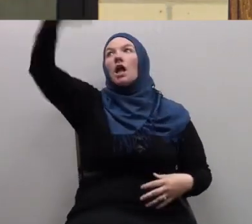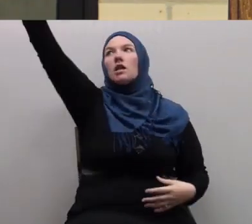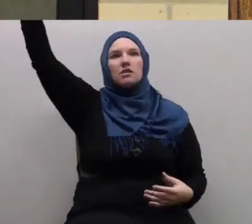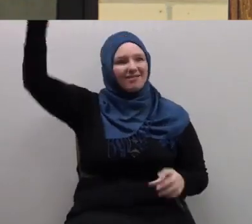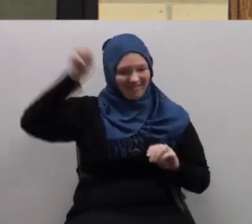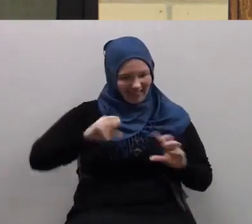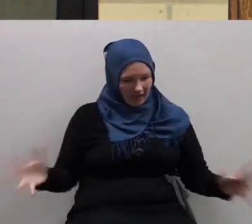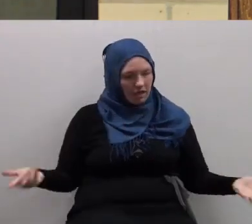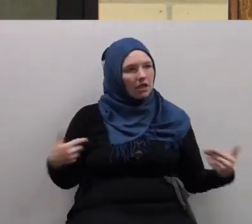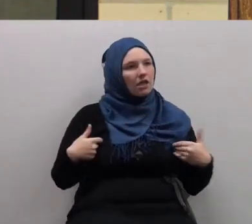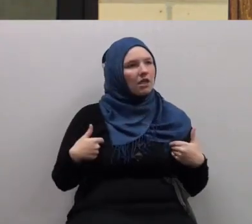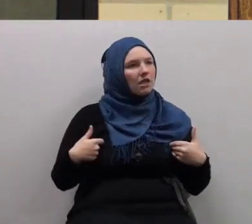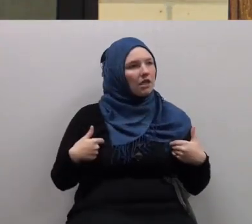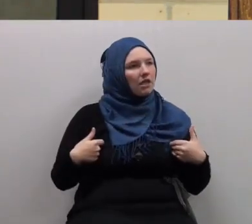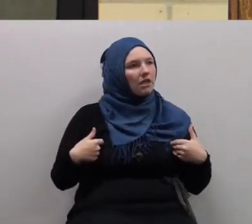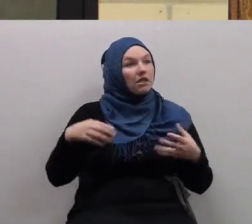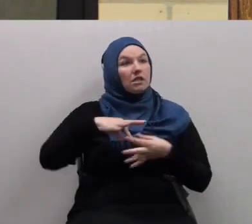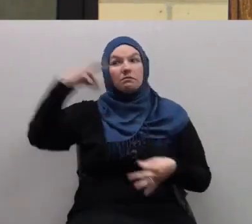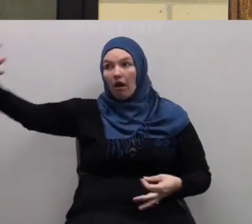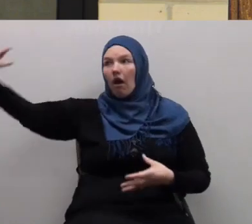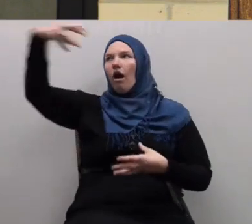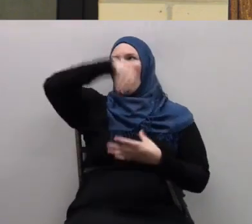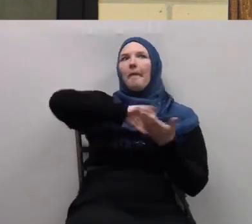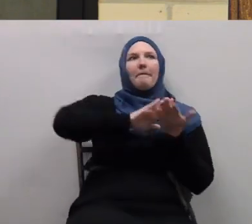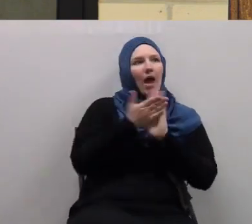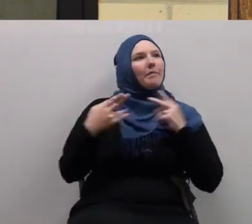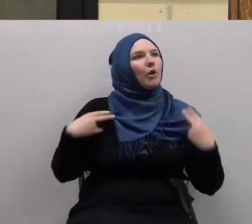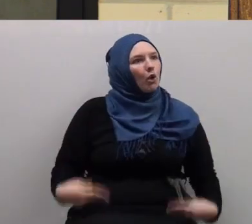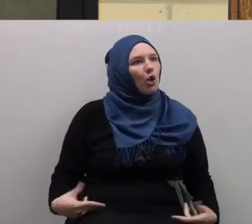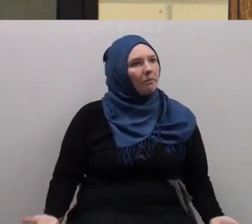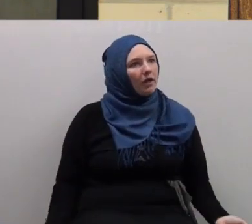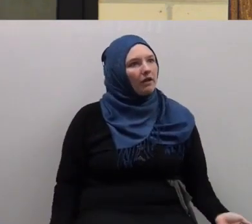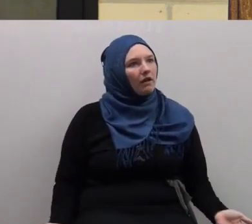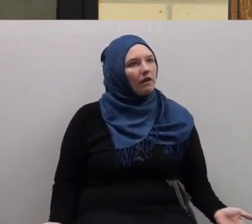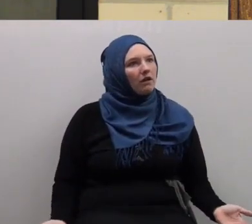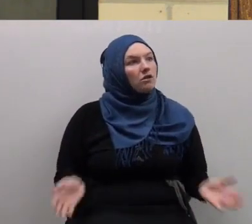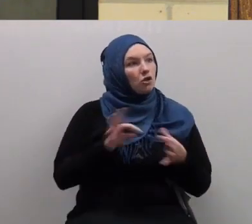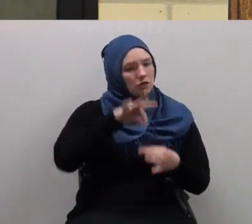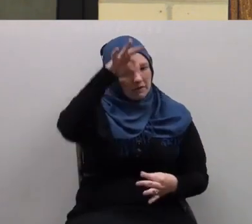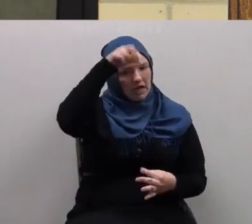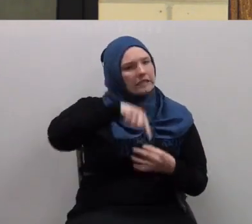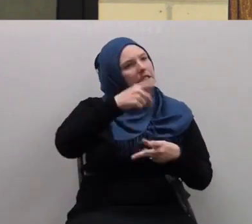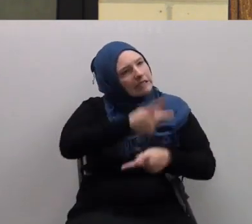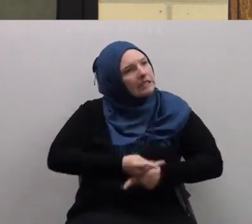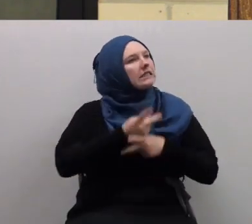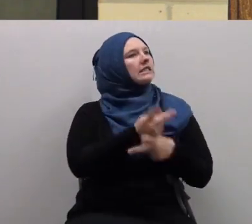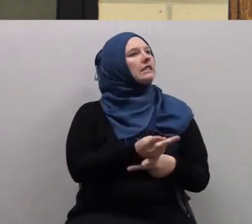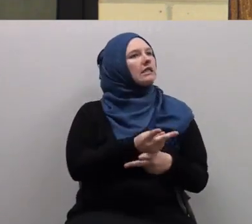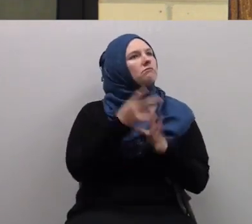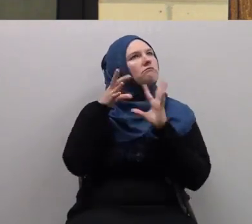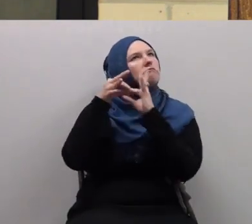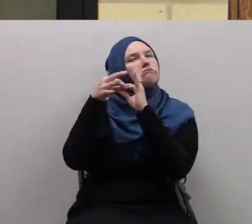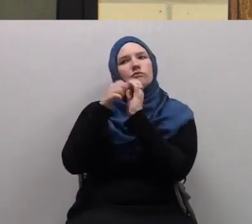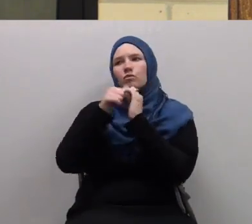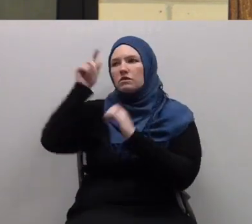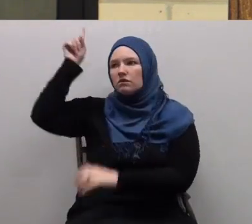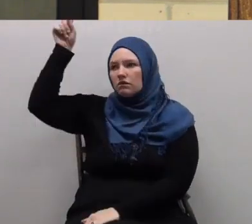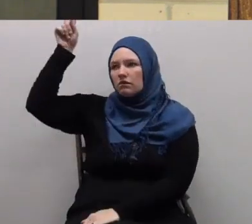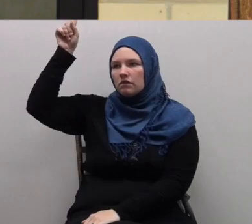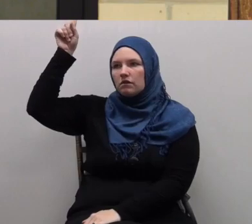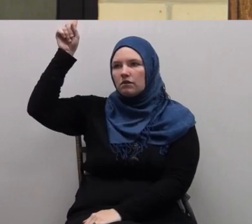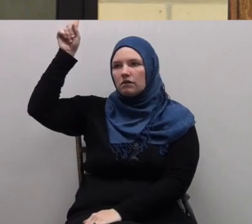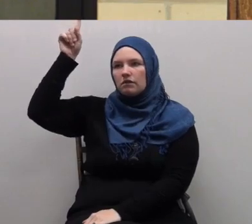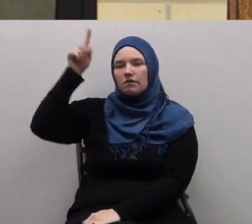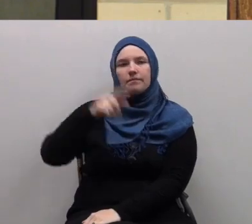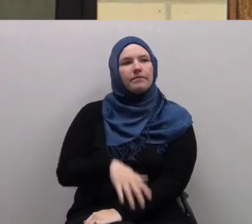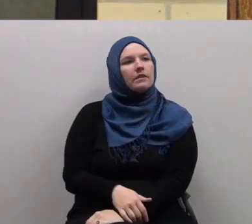nothing. هل أتى على الإنسان حين من الدهر لم يكن شيئا مذكورا.